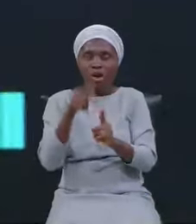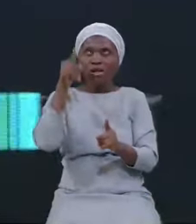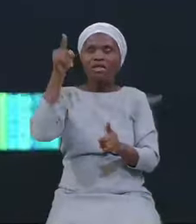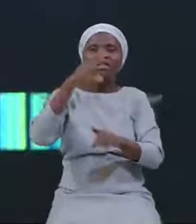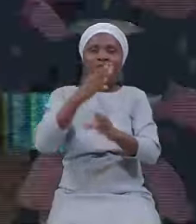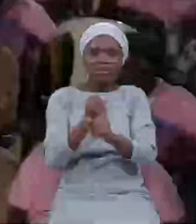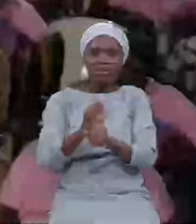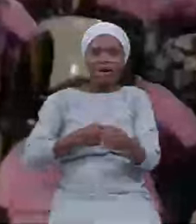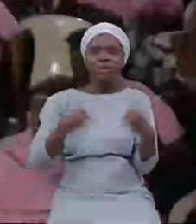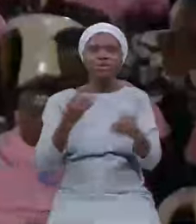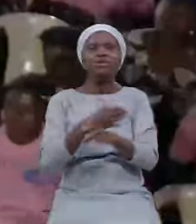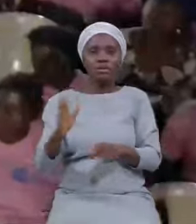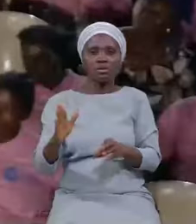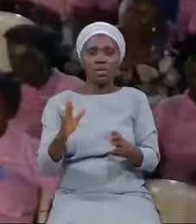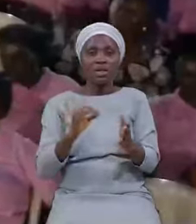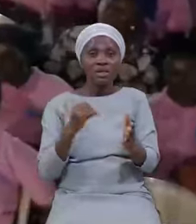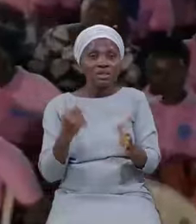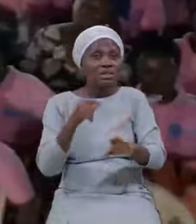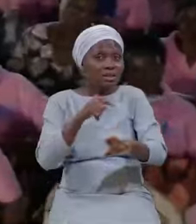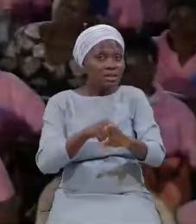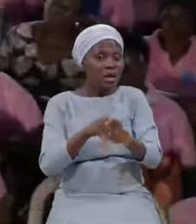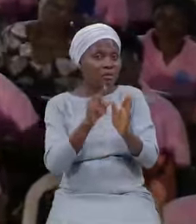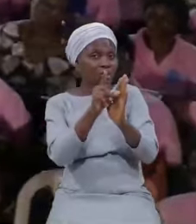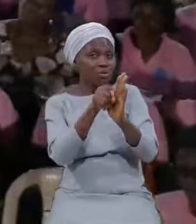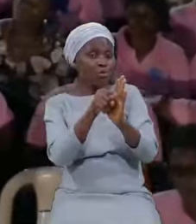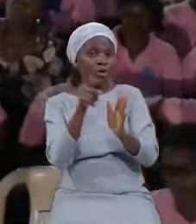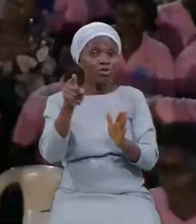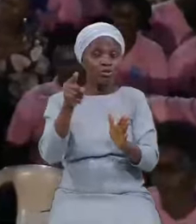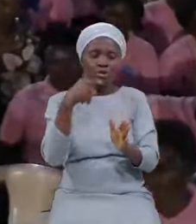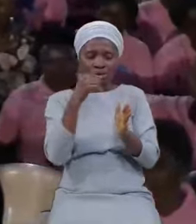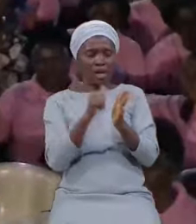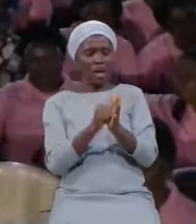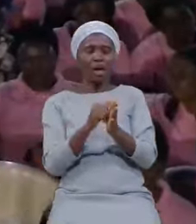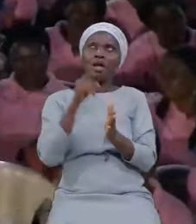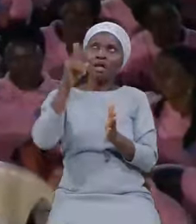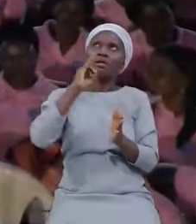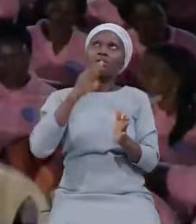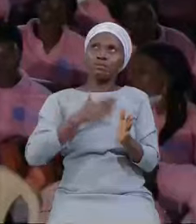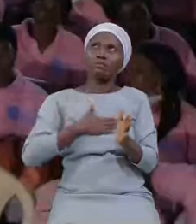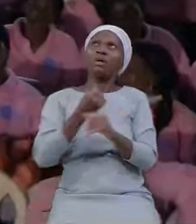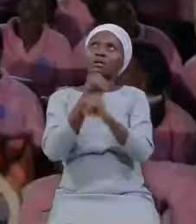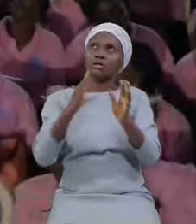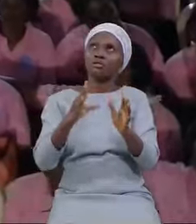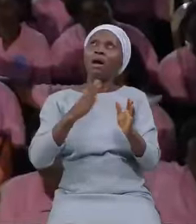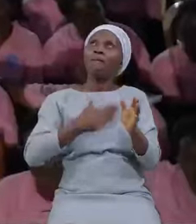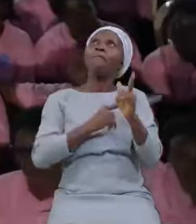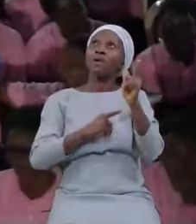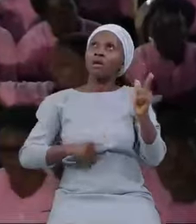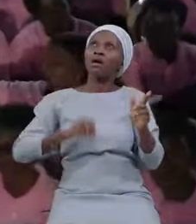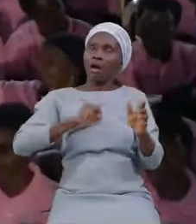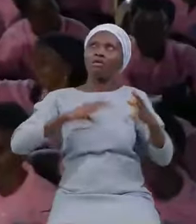portez le regard sur lui, vous dites qu'il est mon sauveur, il est mon Seigneur, je l'accepte, je crois en lui, je